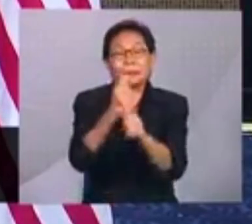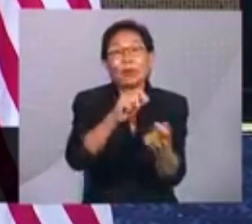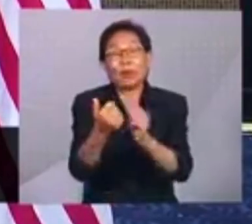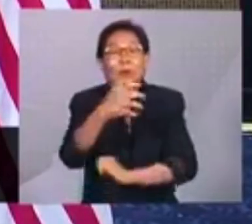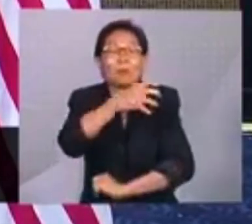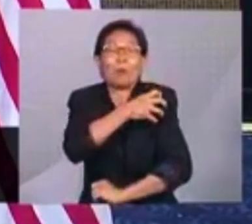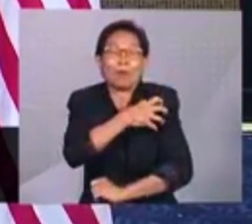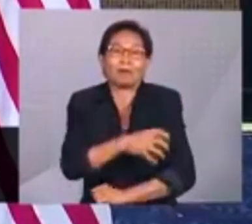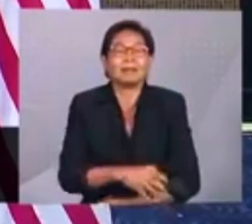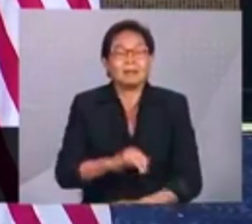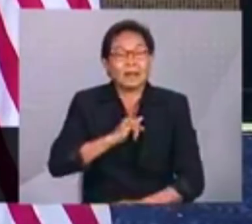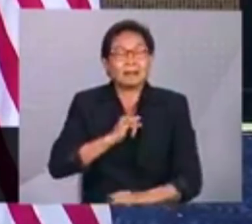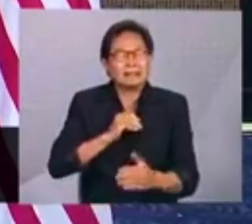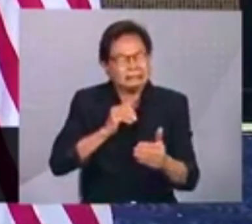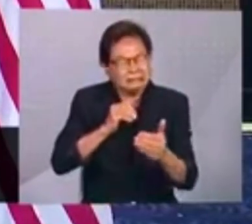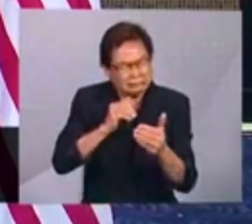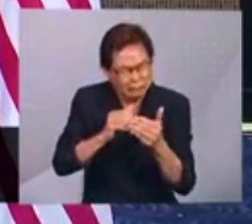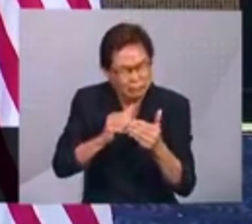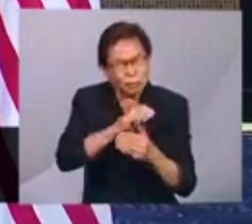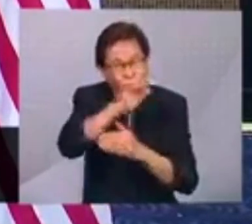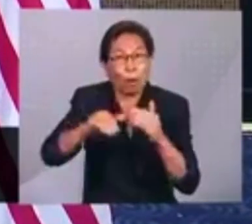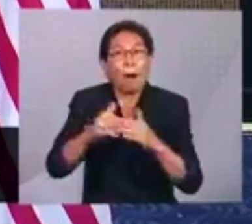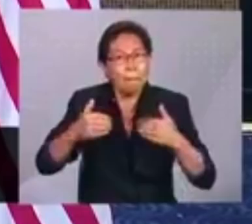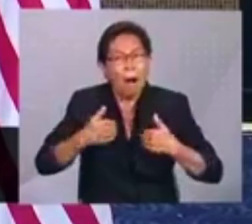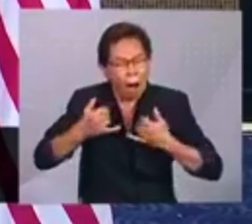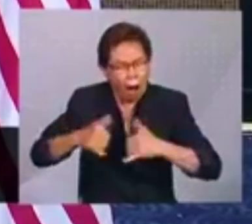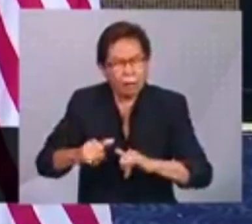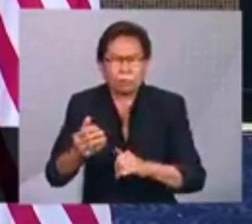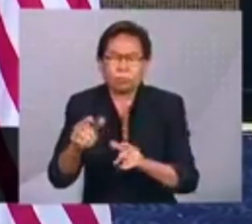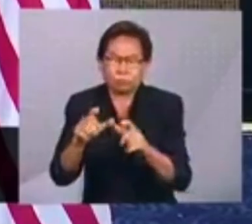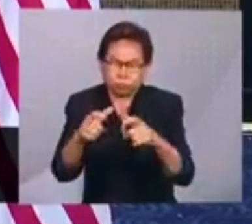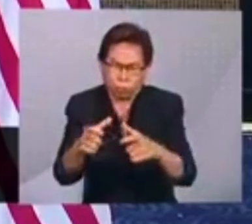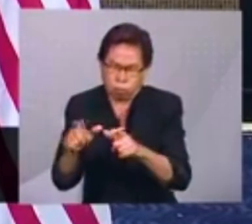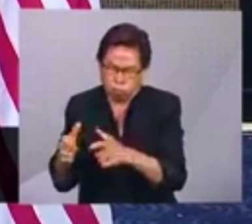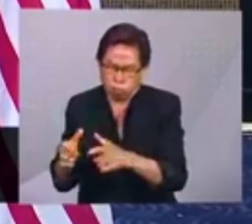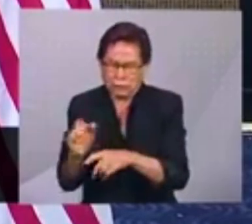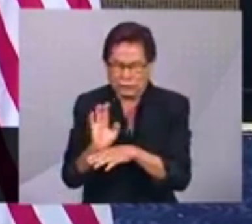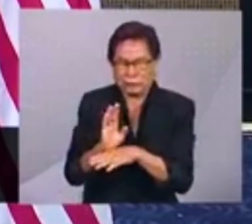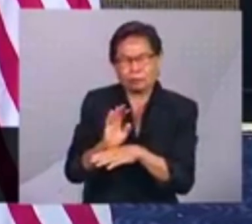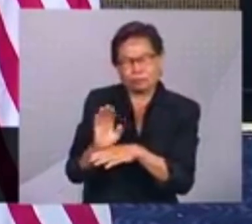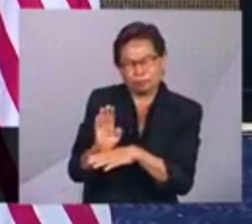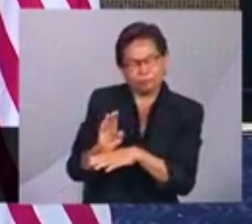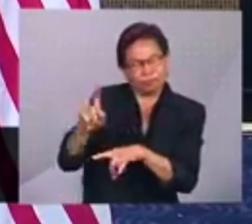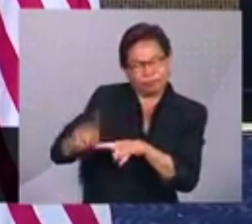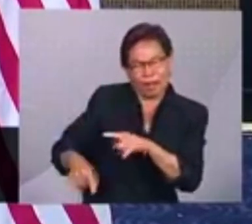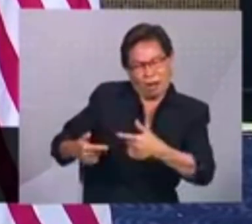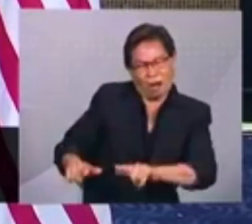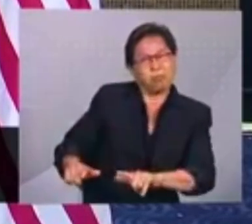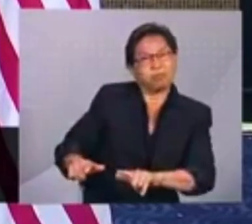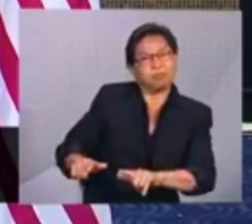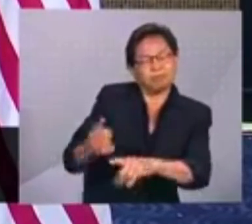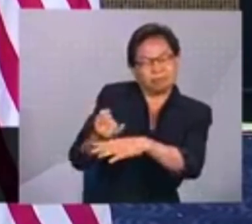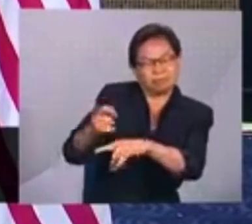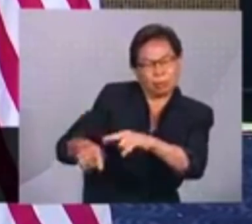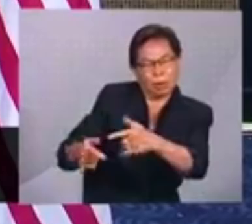ini saya katakan hampir semua Kalau Masih ada babak pekat Diggory industri dan penjagaan yang tidak diizinkan untuk